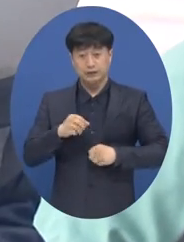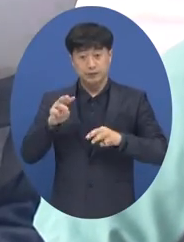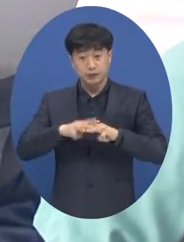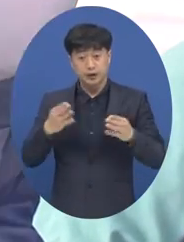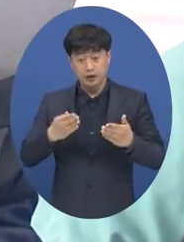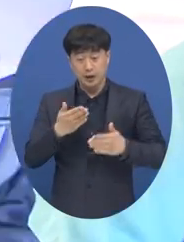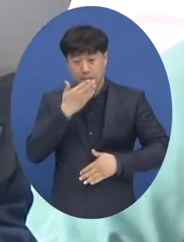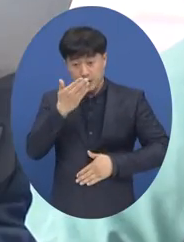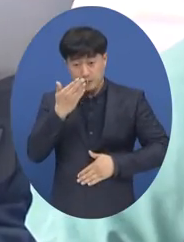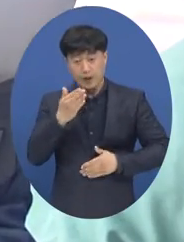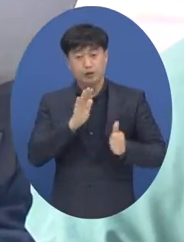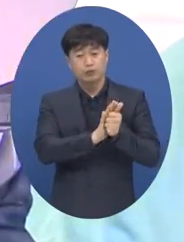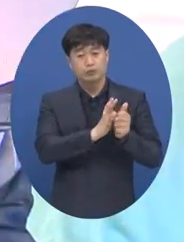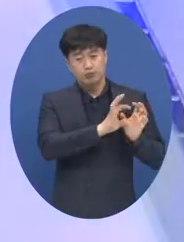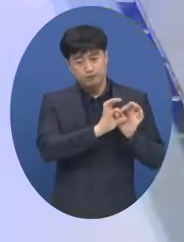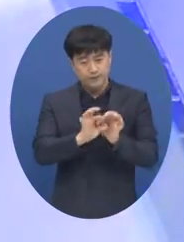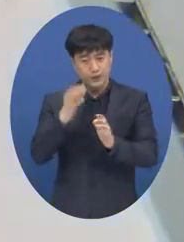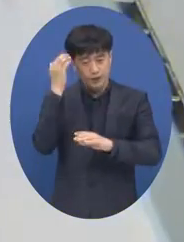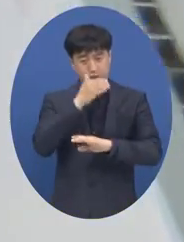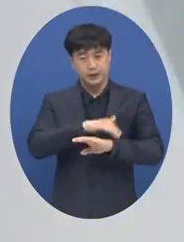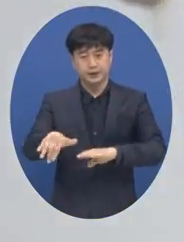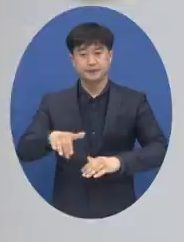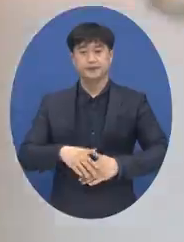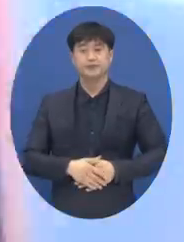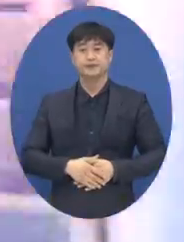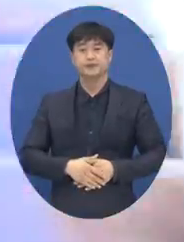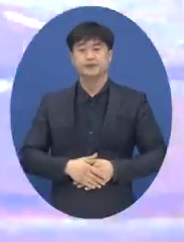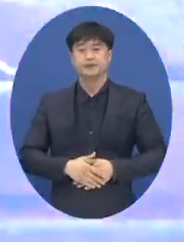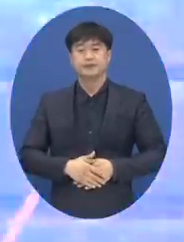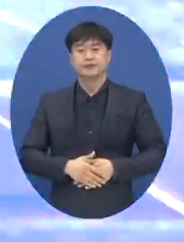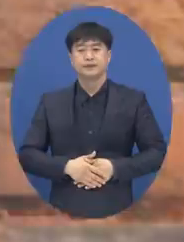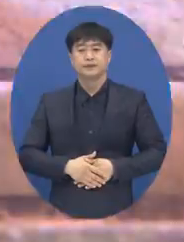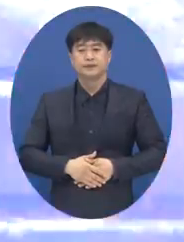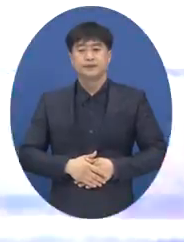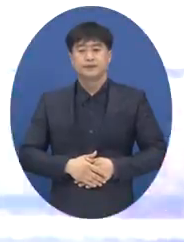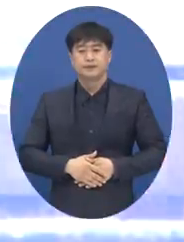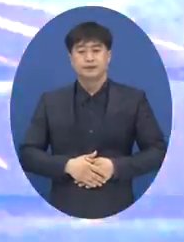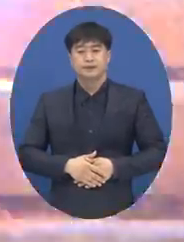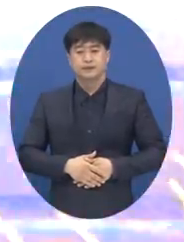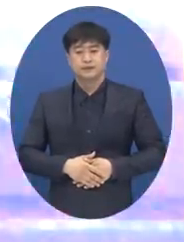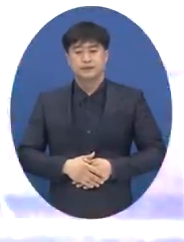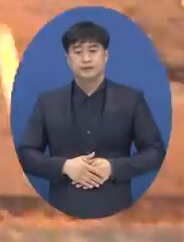영농을 할 수 있도록 지원을 이어나갈 계획입니다. 경기 GTV 조창순입니다.